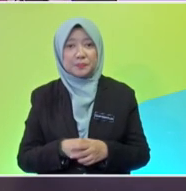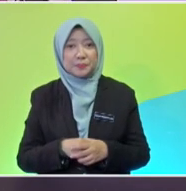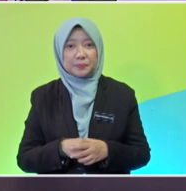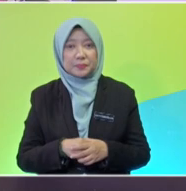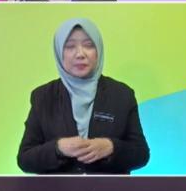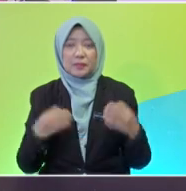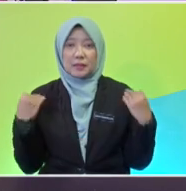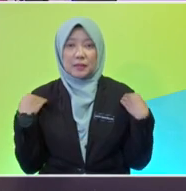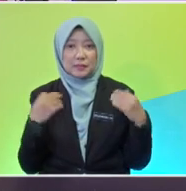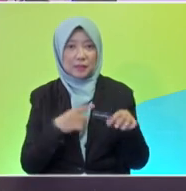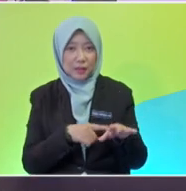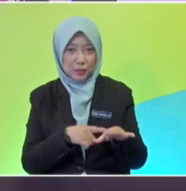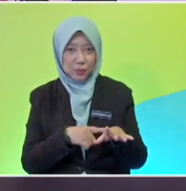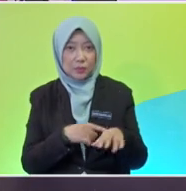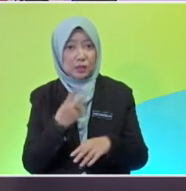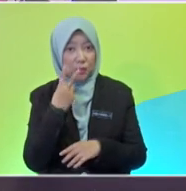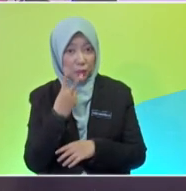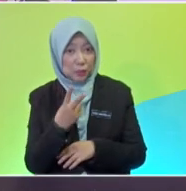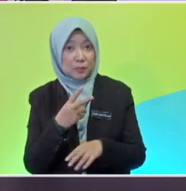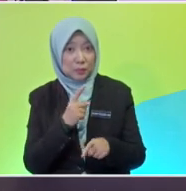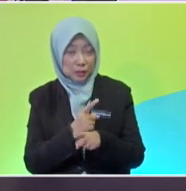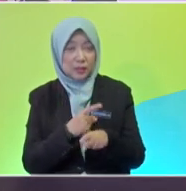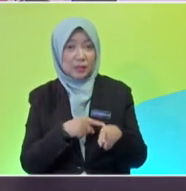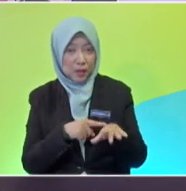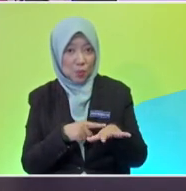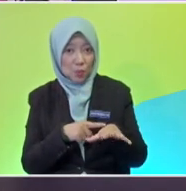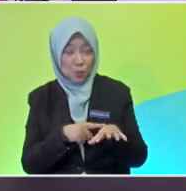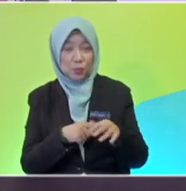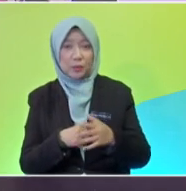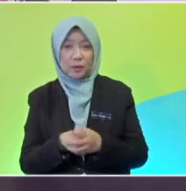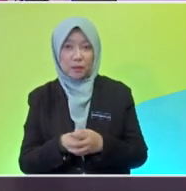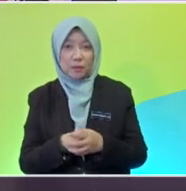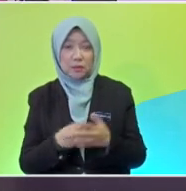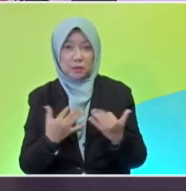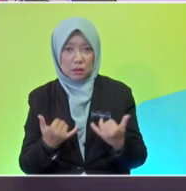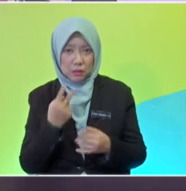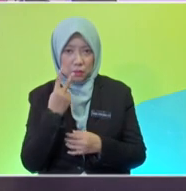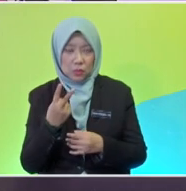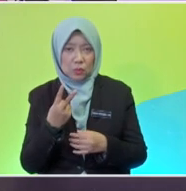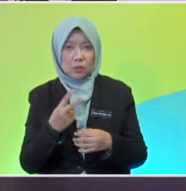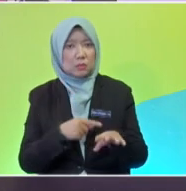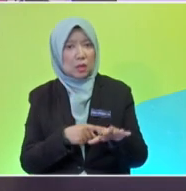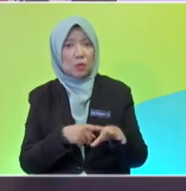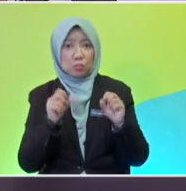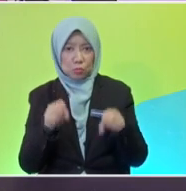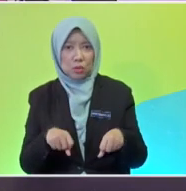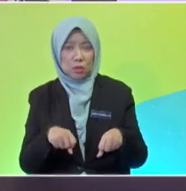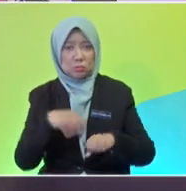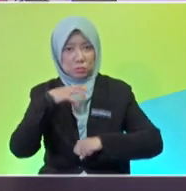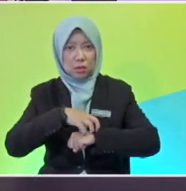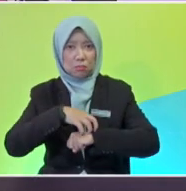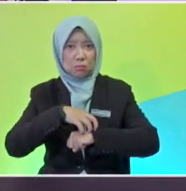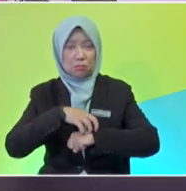nih lihat daun kan Oke jadi kita coba lihat Adakah daun ini boleh sedap atau tidak